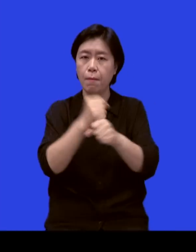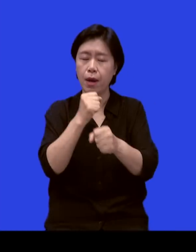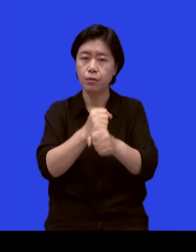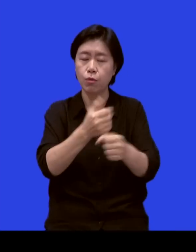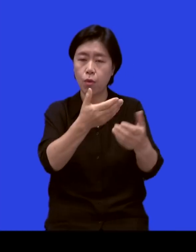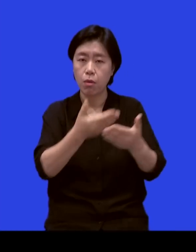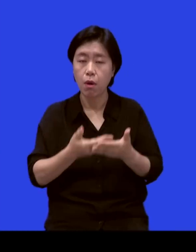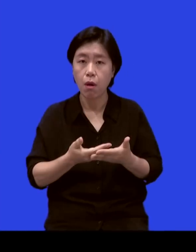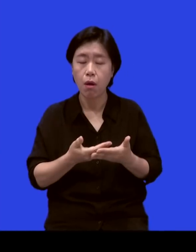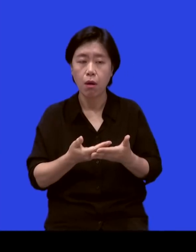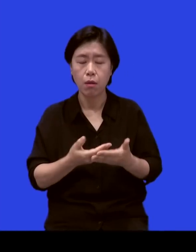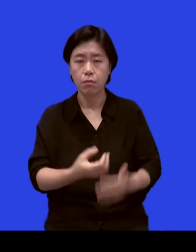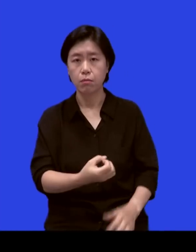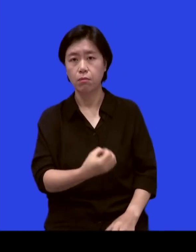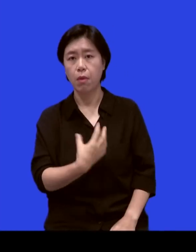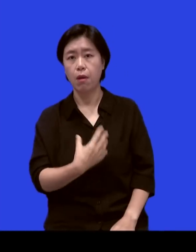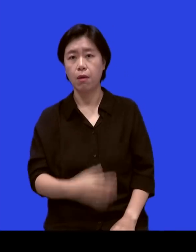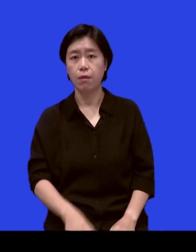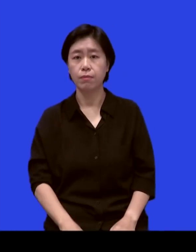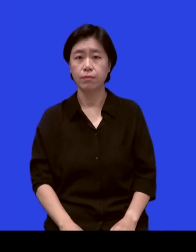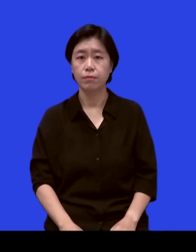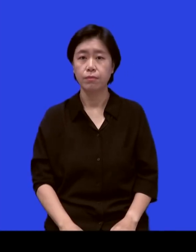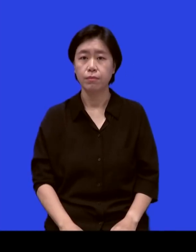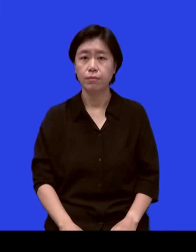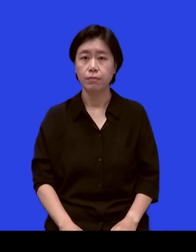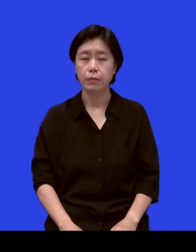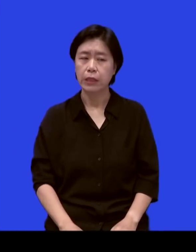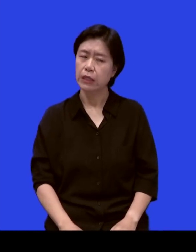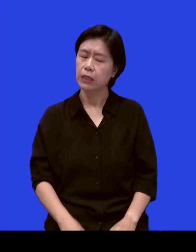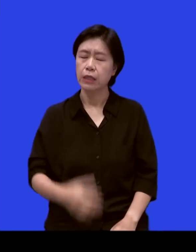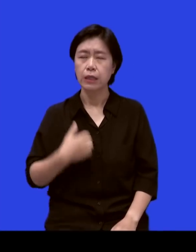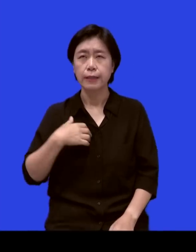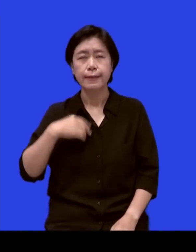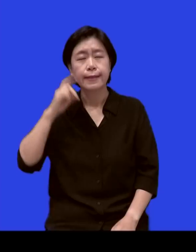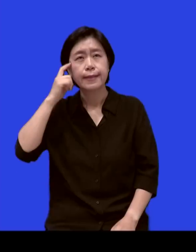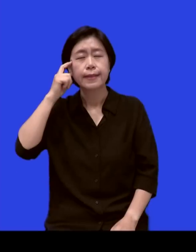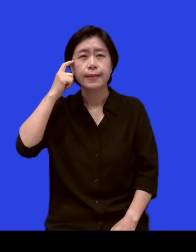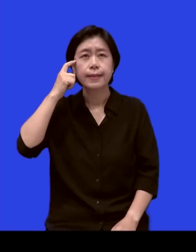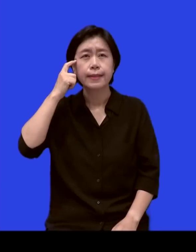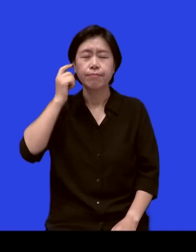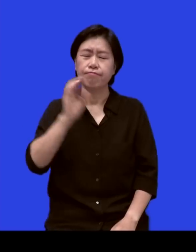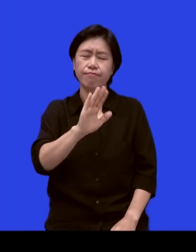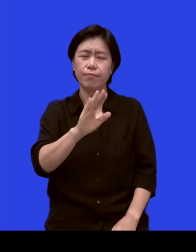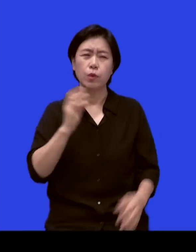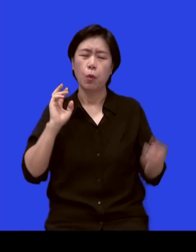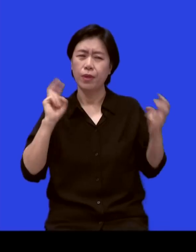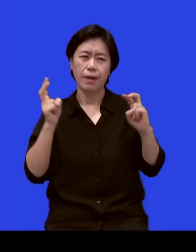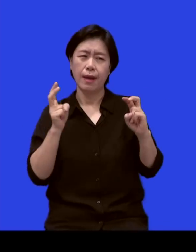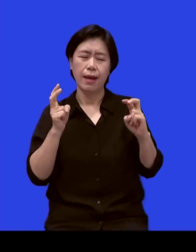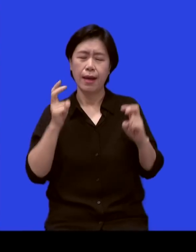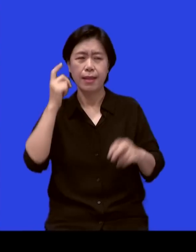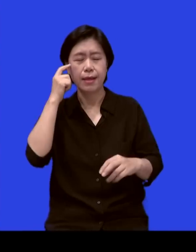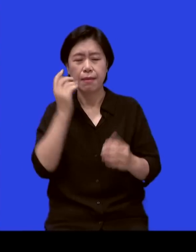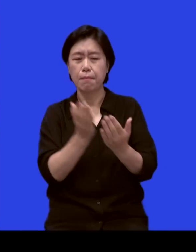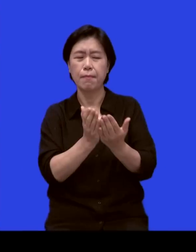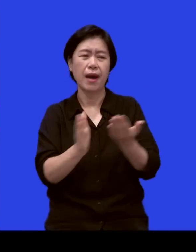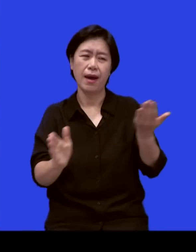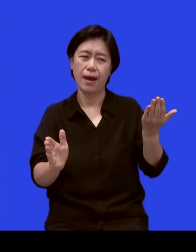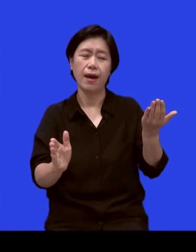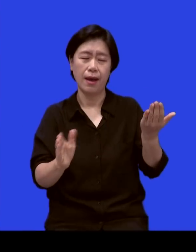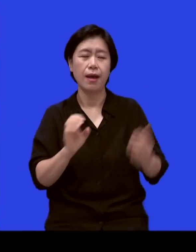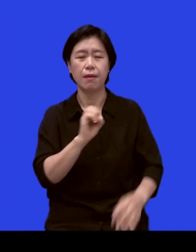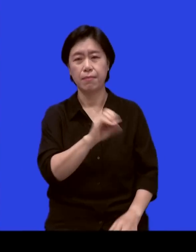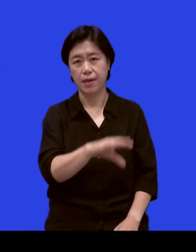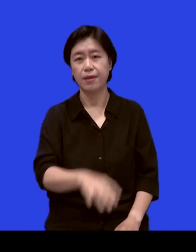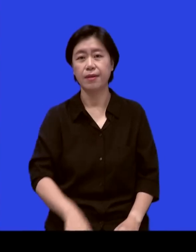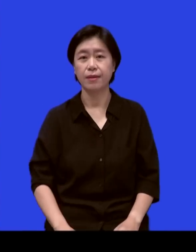받고 그래서 제가 그거는 우리 회사 이미지하고 좀 안 맞으니까 그거 못 하겠다고 얘기를 해라. 신앙적인